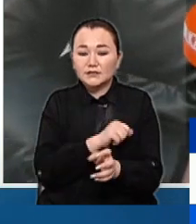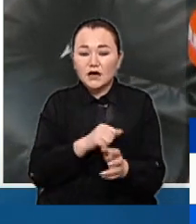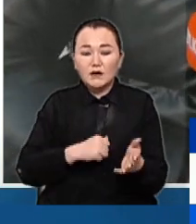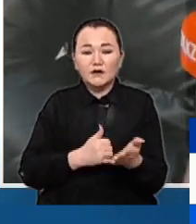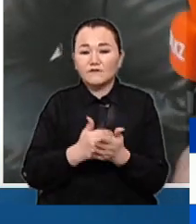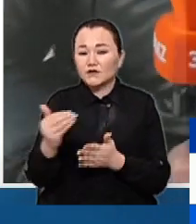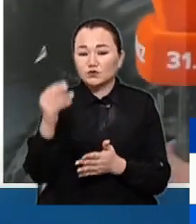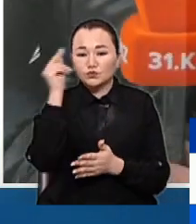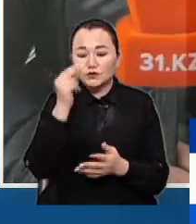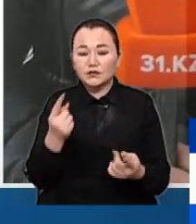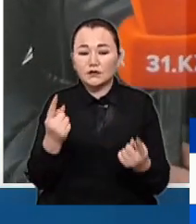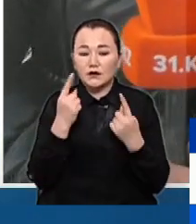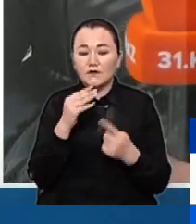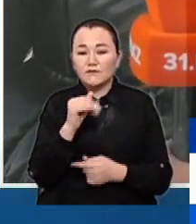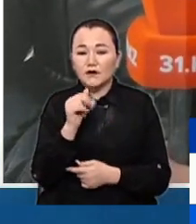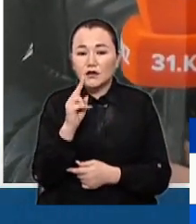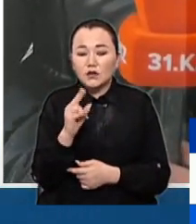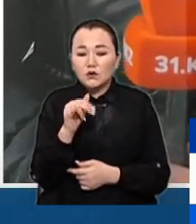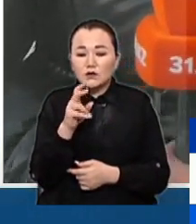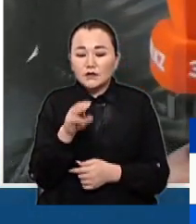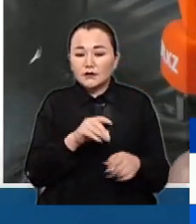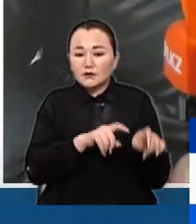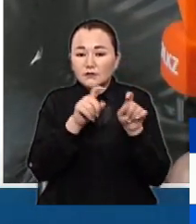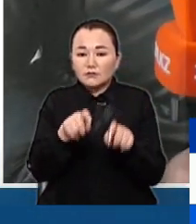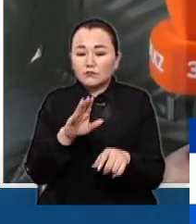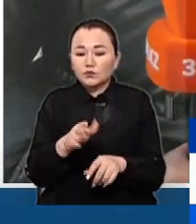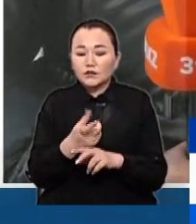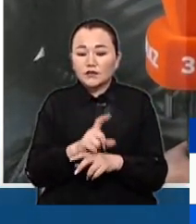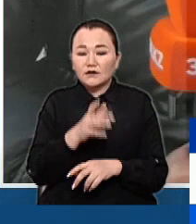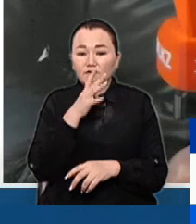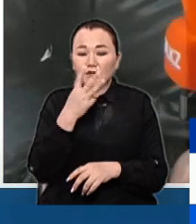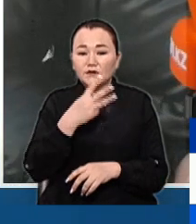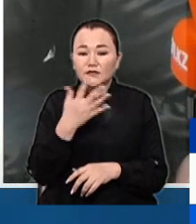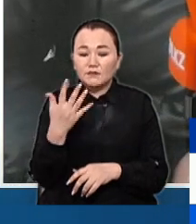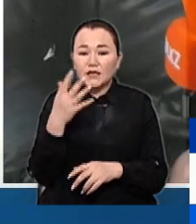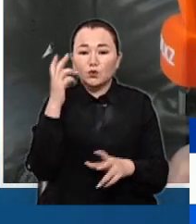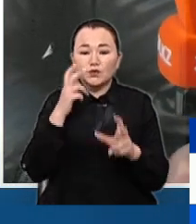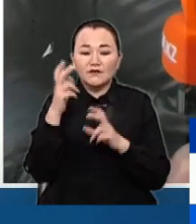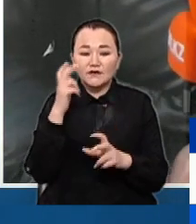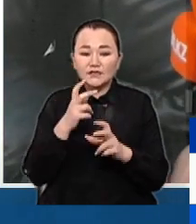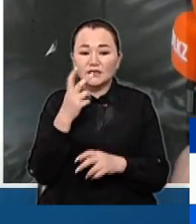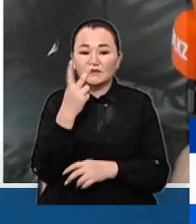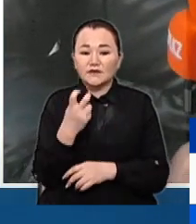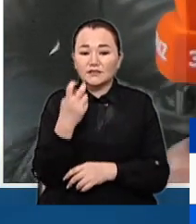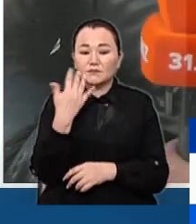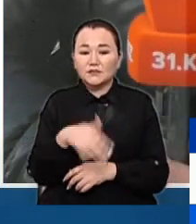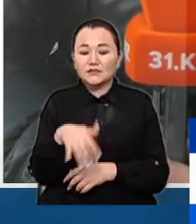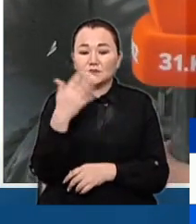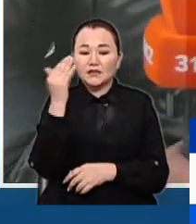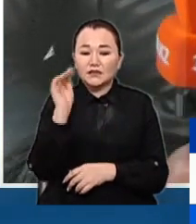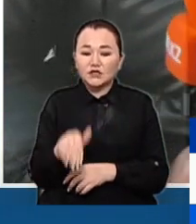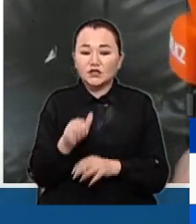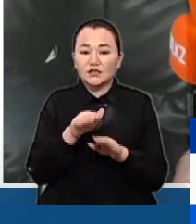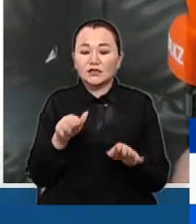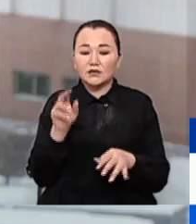оқу орындарының ірі факультеттері де көшіріледі. Бұл бір мезетте 35 университетте 255 мың